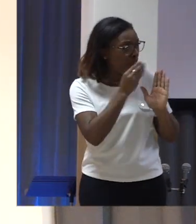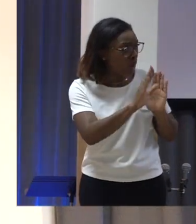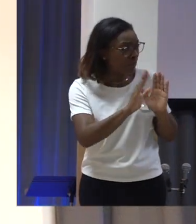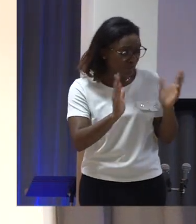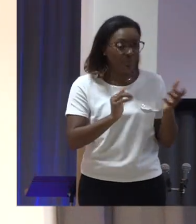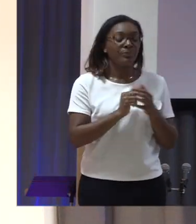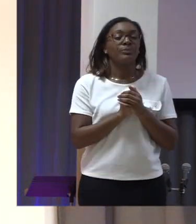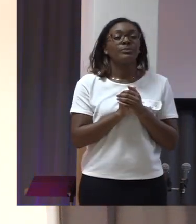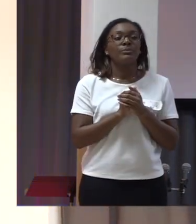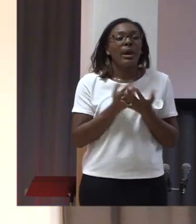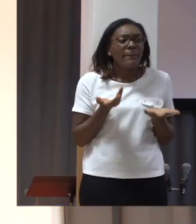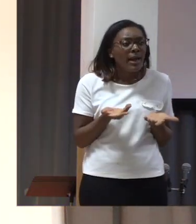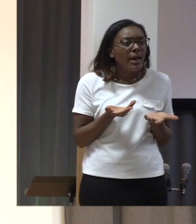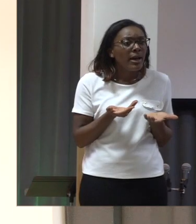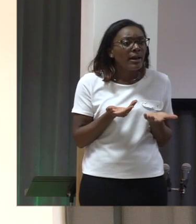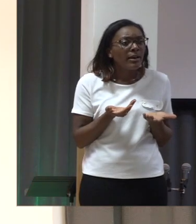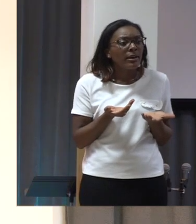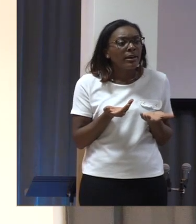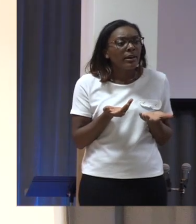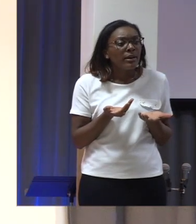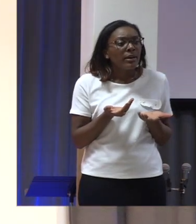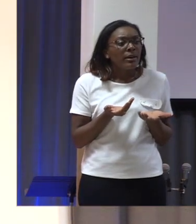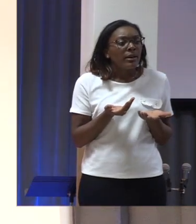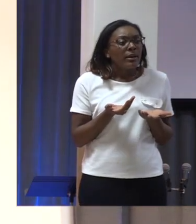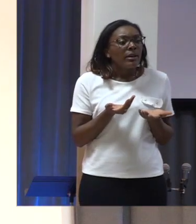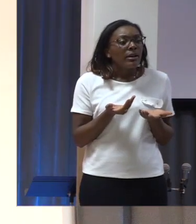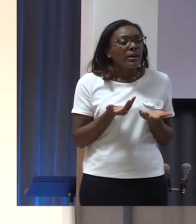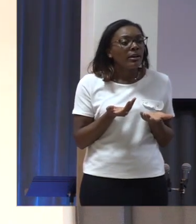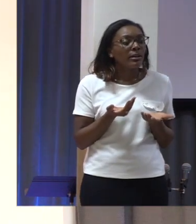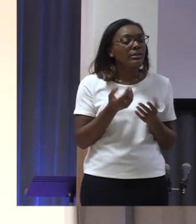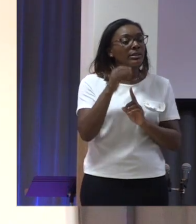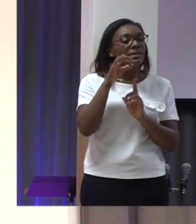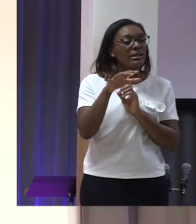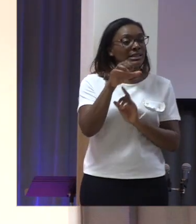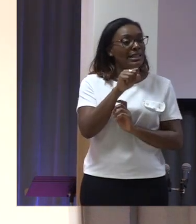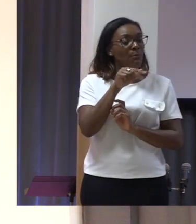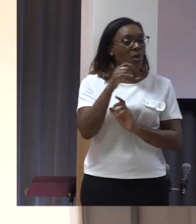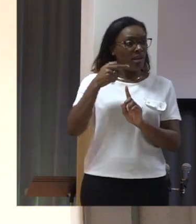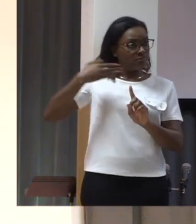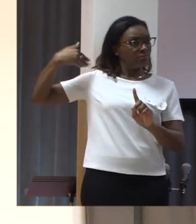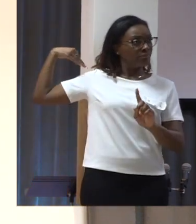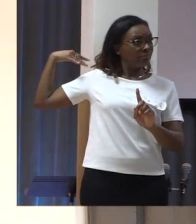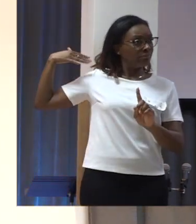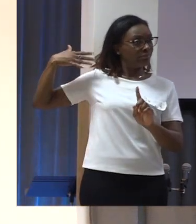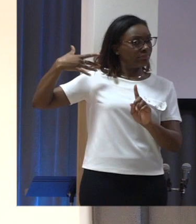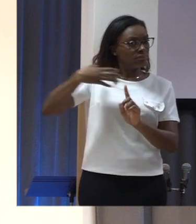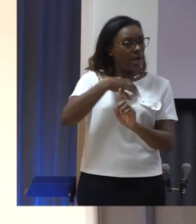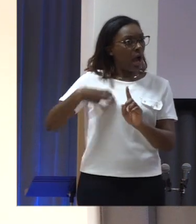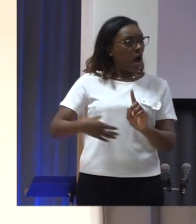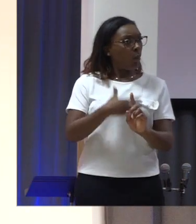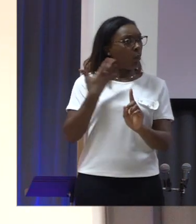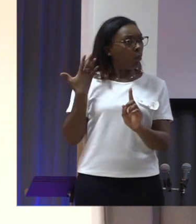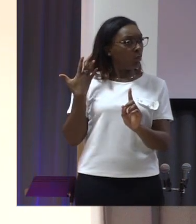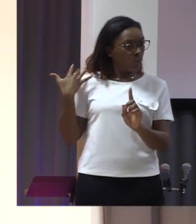cette succession est due à cette dimension sacerdotale que revêt Samuel de par sa présidence du culte sacrificiel? Tant